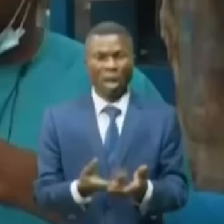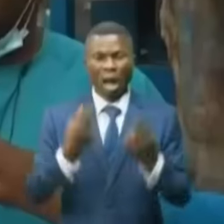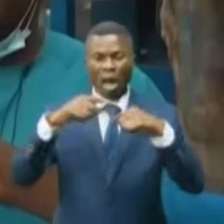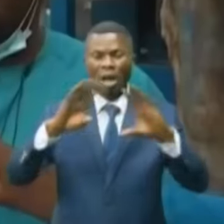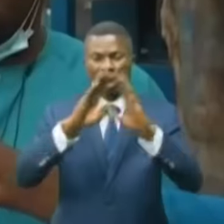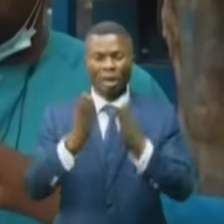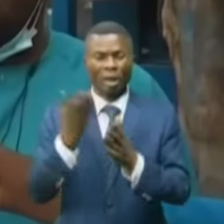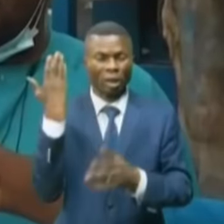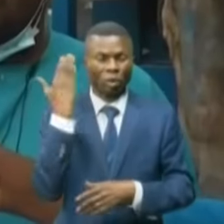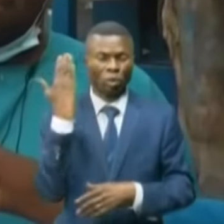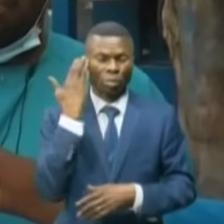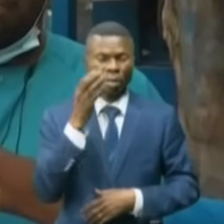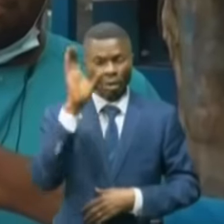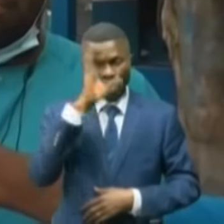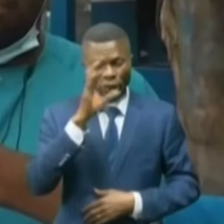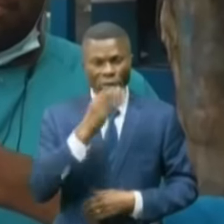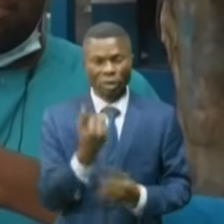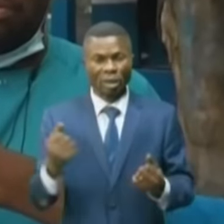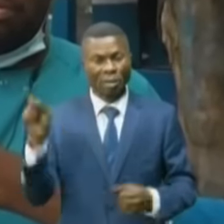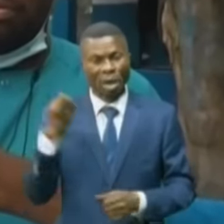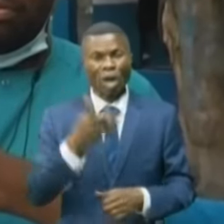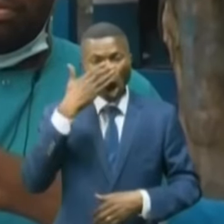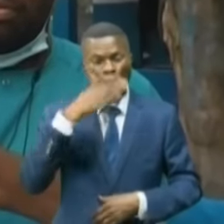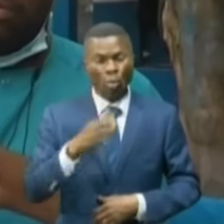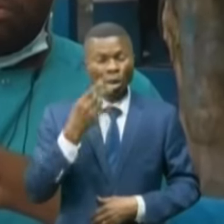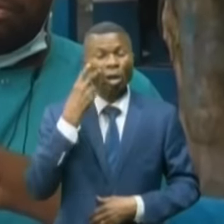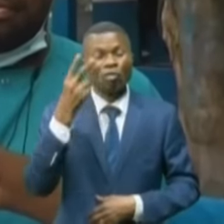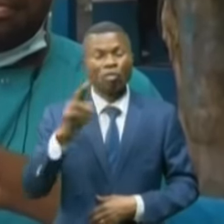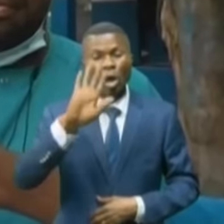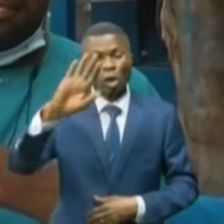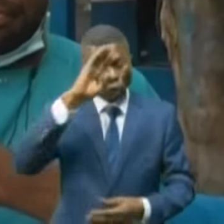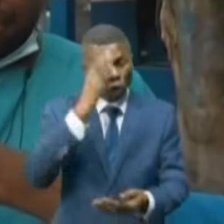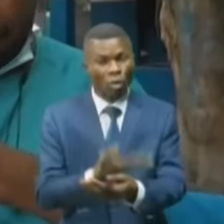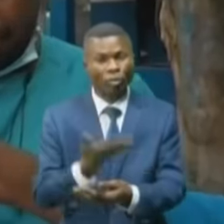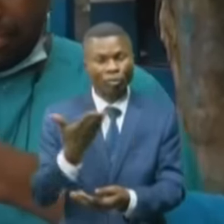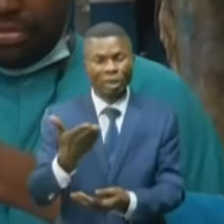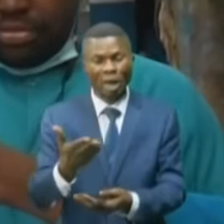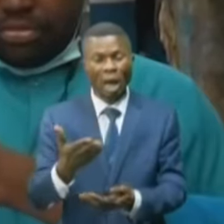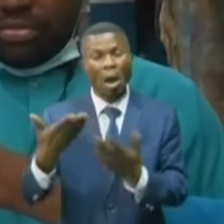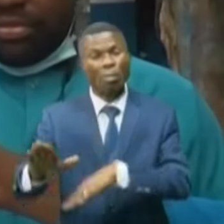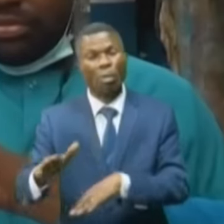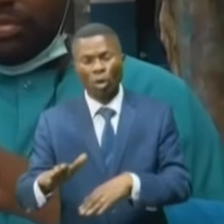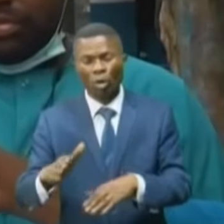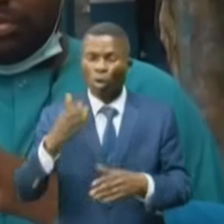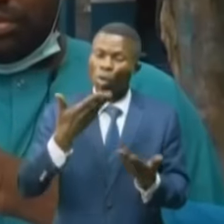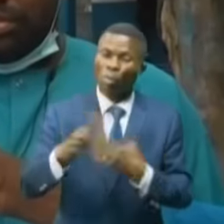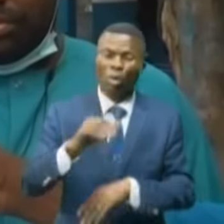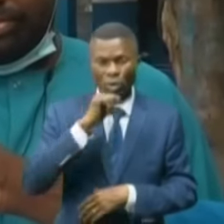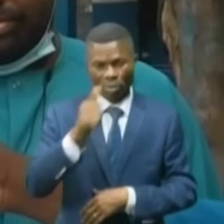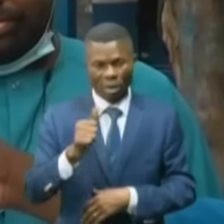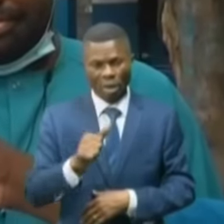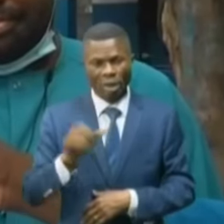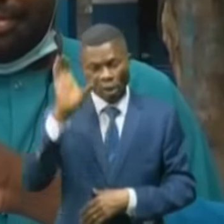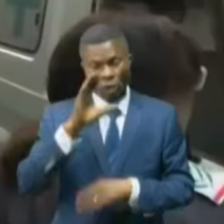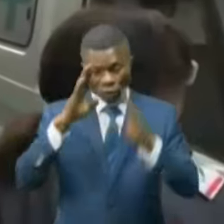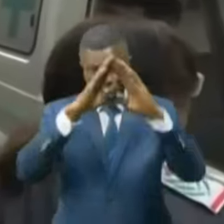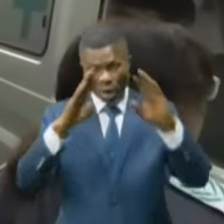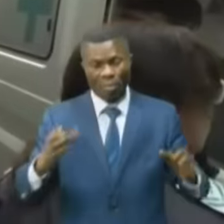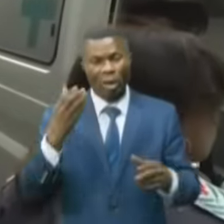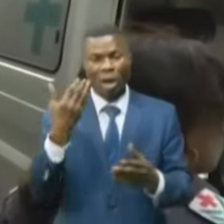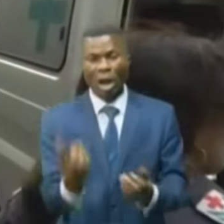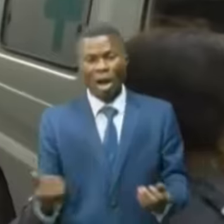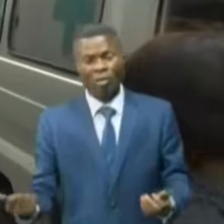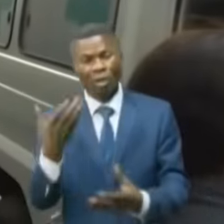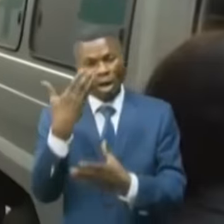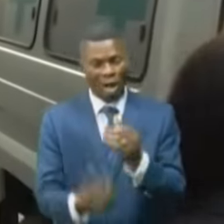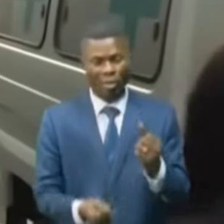les parents qui cherchent les enfants de passer au centre de santé de référence Vijana. Si tu as un enfant, que tu as le chercher à la maison, tu peux passer pour vérifier